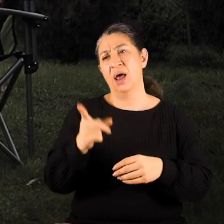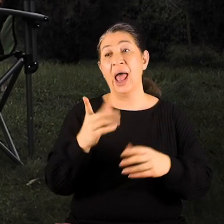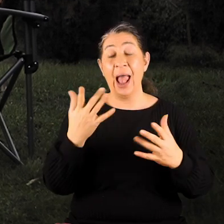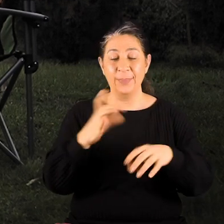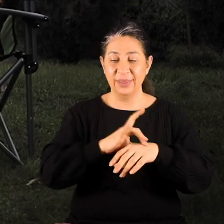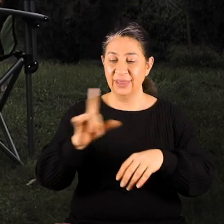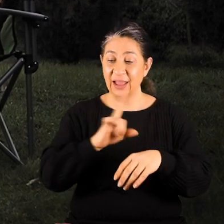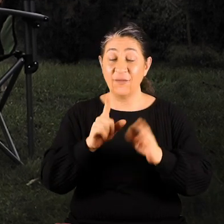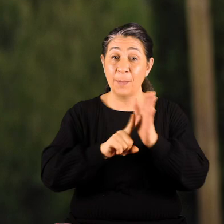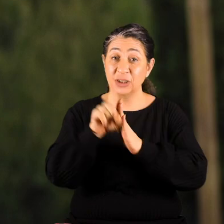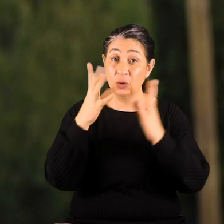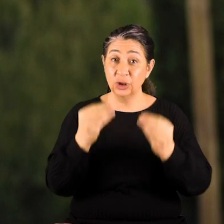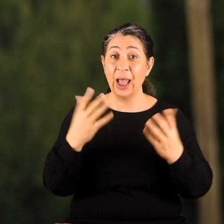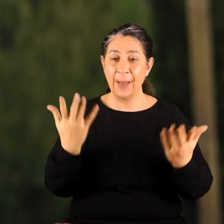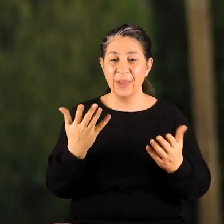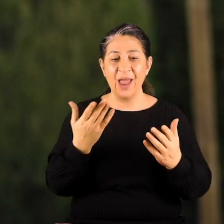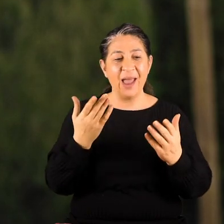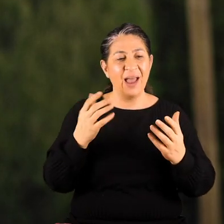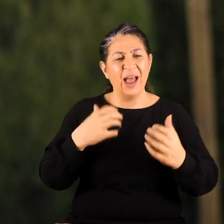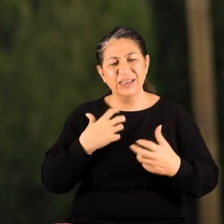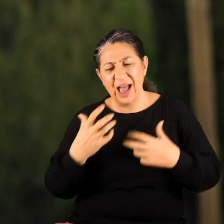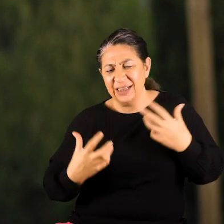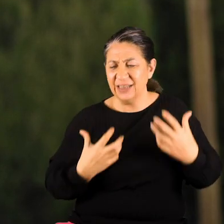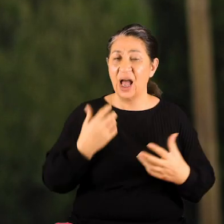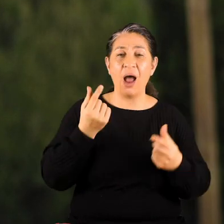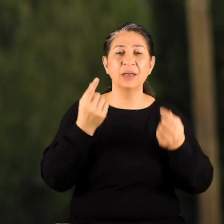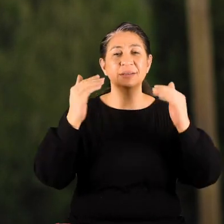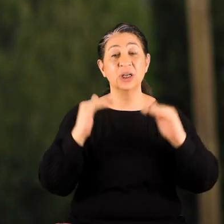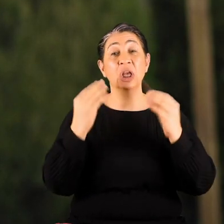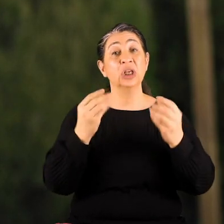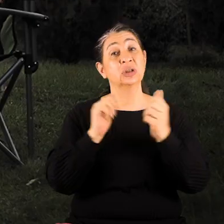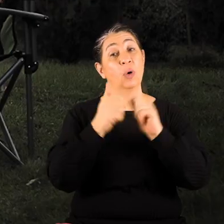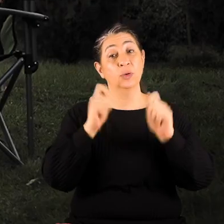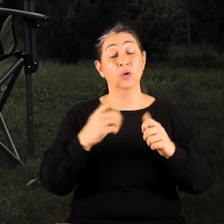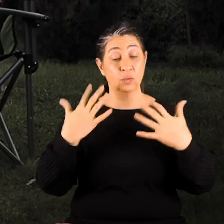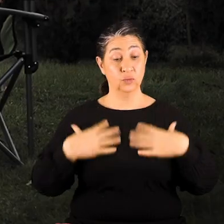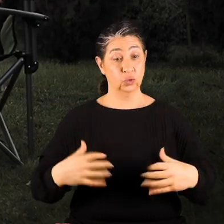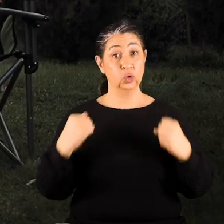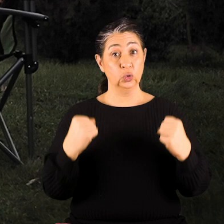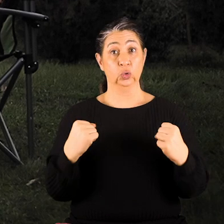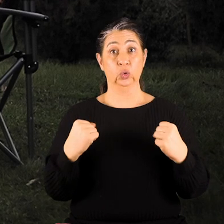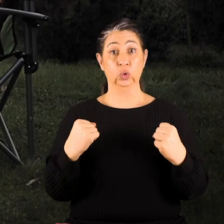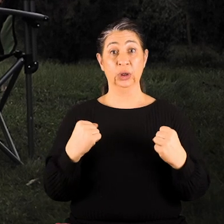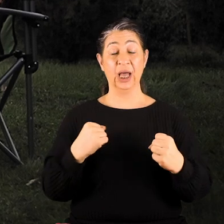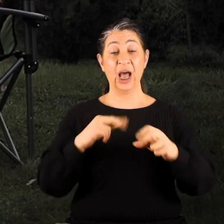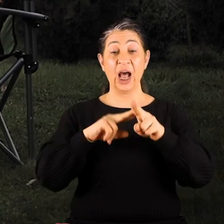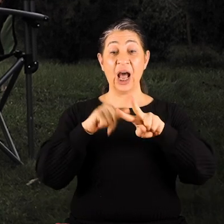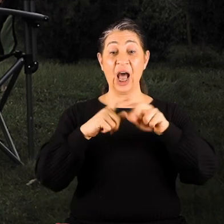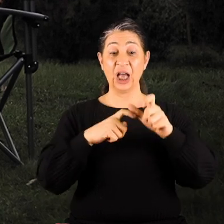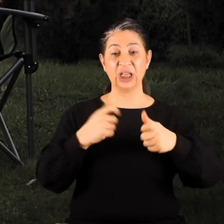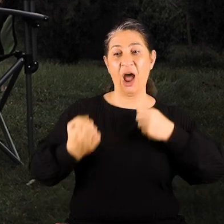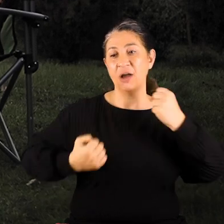Hem tedavin daha başarılı olacak dedi, hem de yan etkilerin daha az olacak dedi. İyi ki spor yapıyorsun. Çünkü vücudun kuvvetli, vücudunun kasları